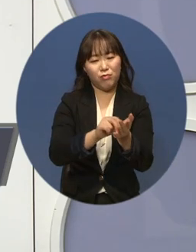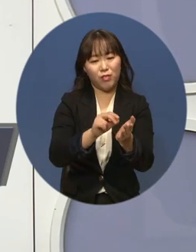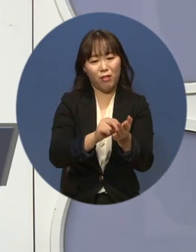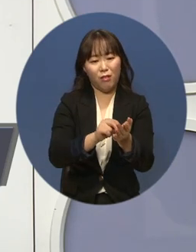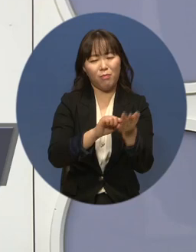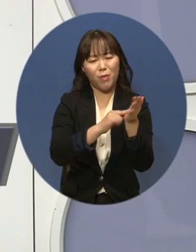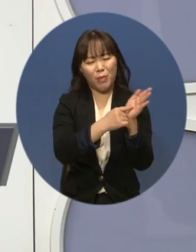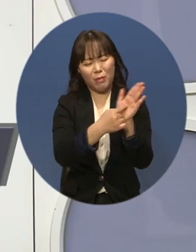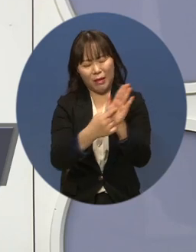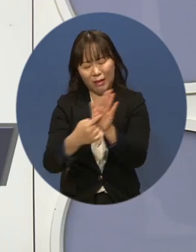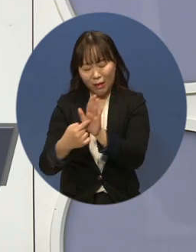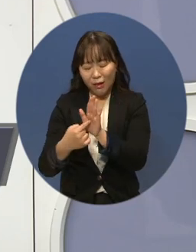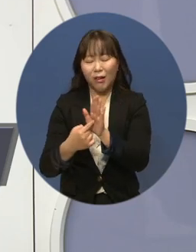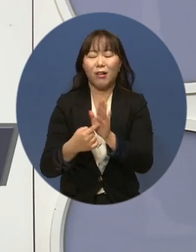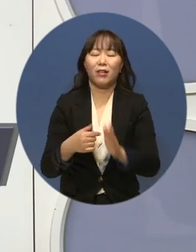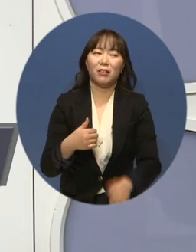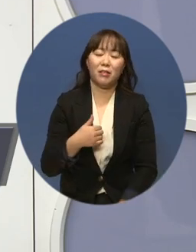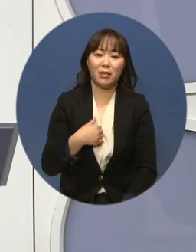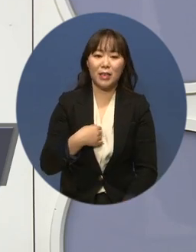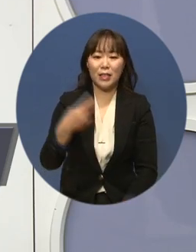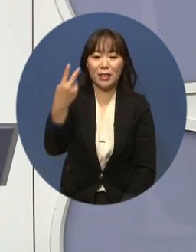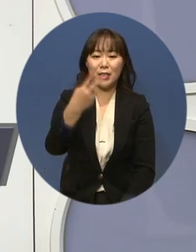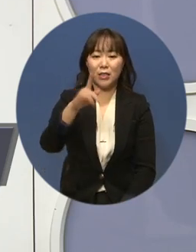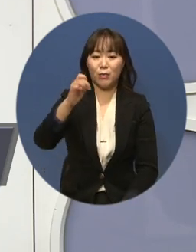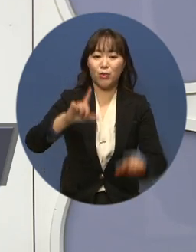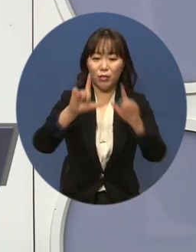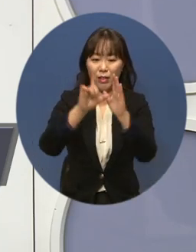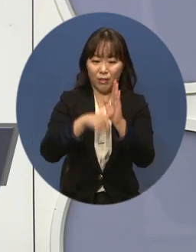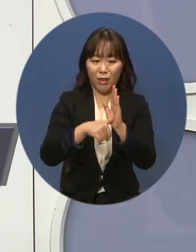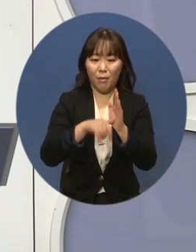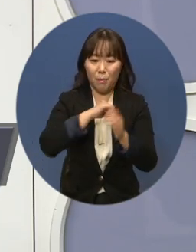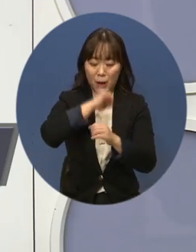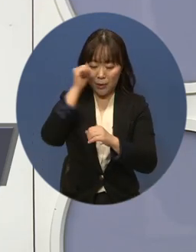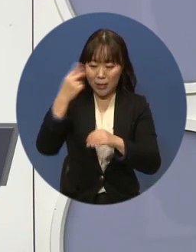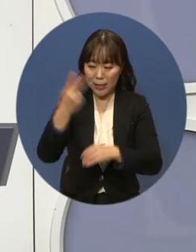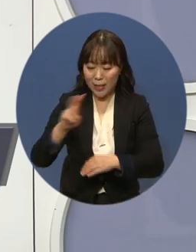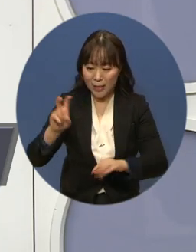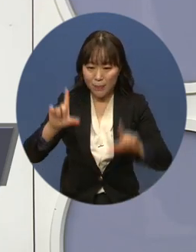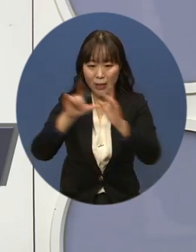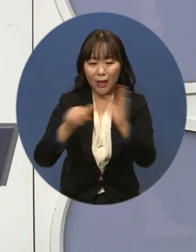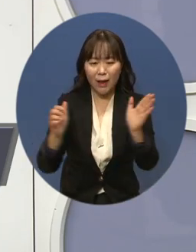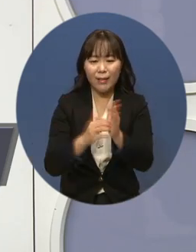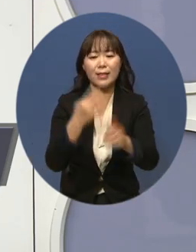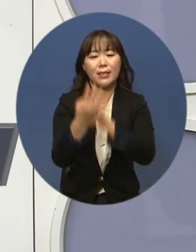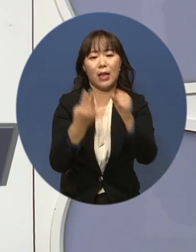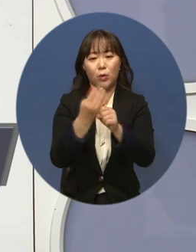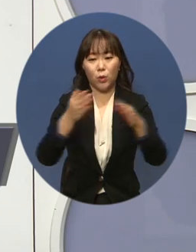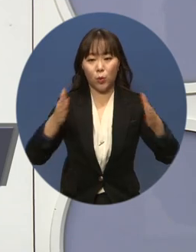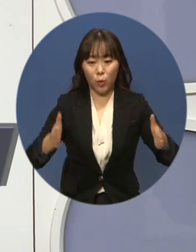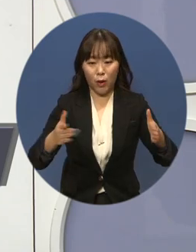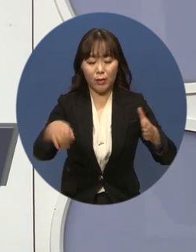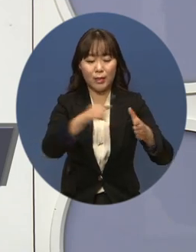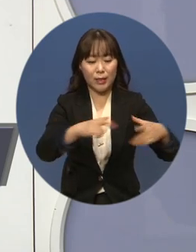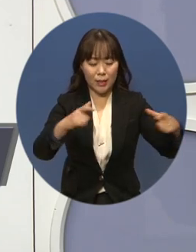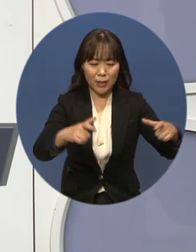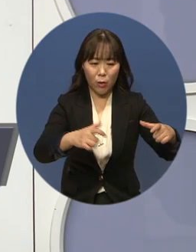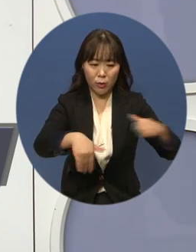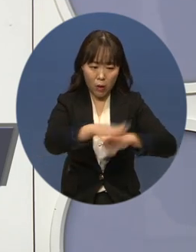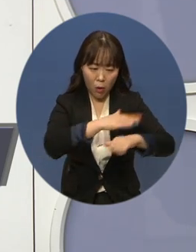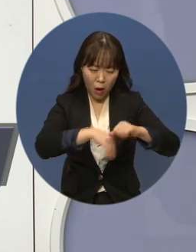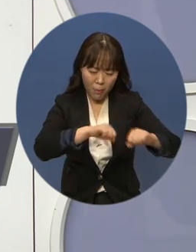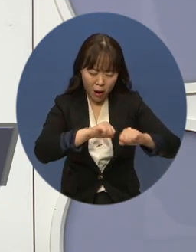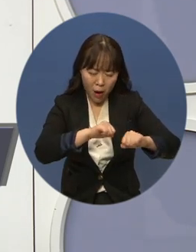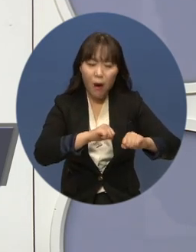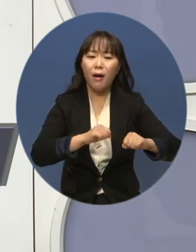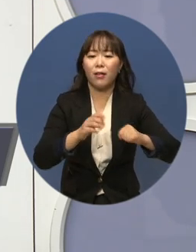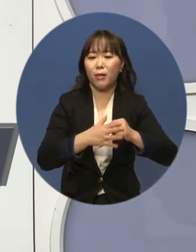겁니다. 네. 그래서 제가 2016년에 당선돼서 2020년까지 4년 동안은 지역 현안만 챙기기 바빠서